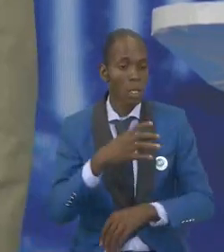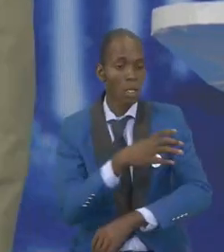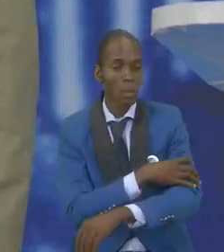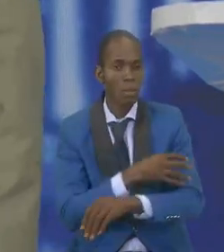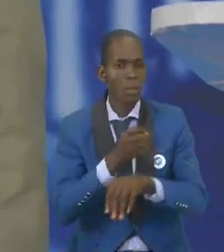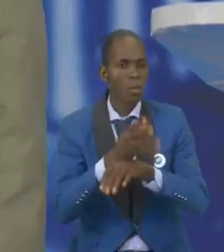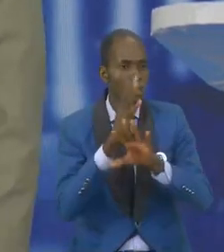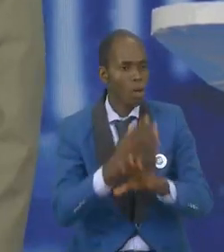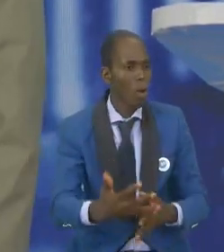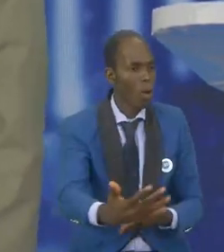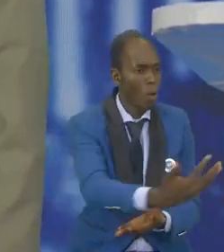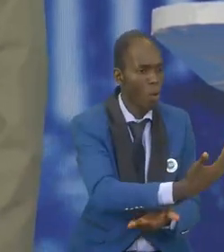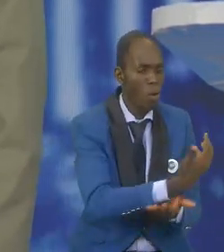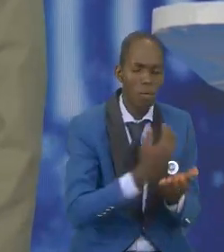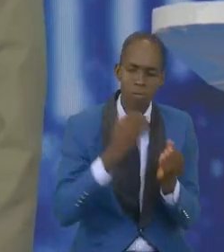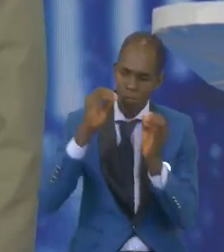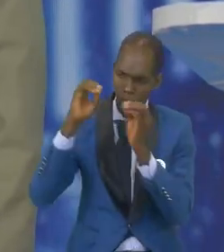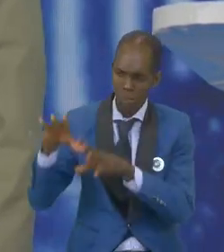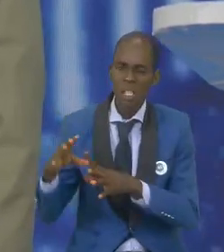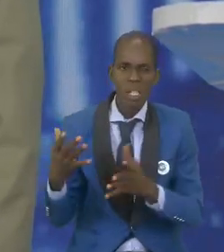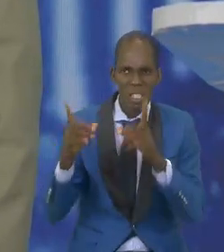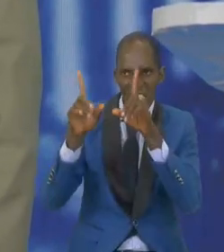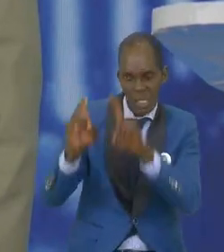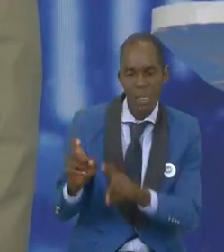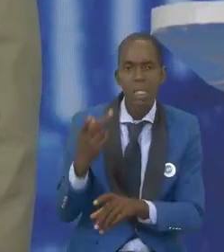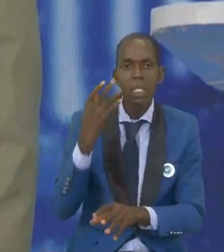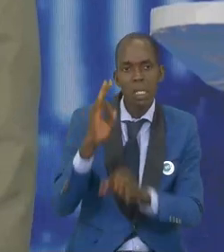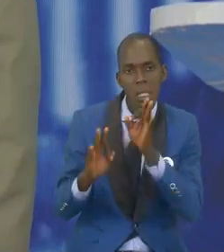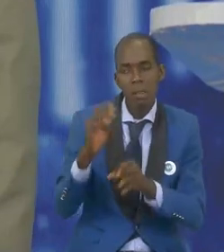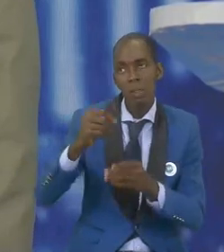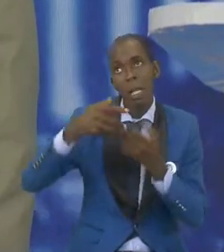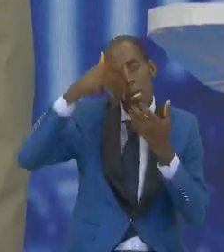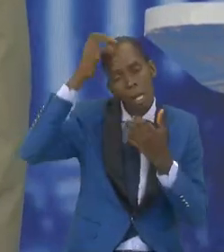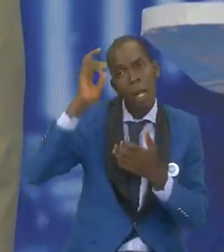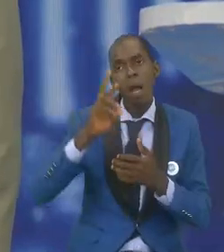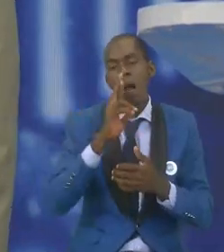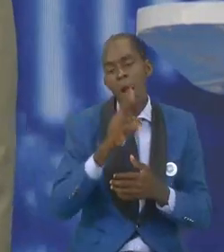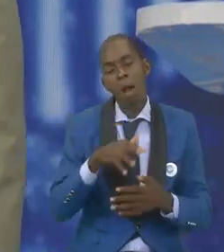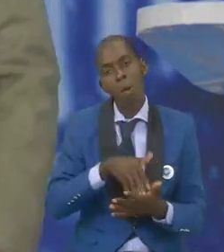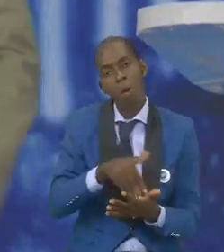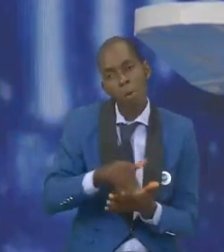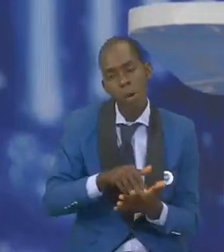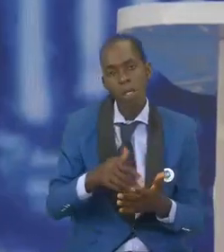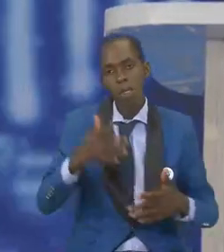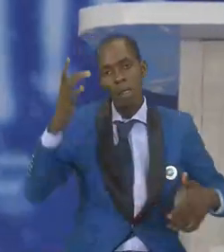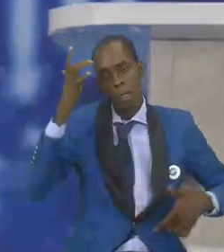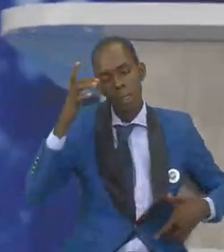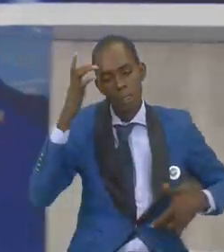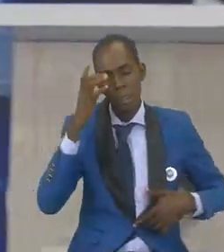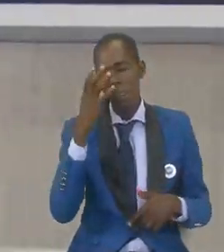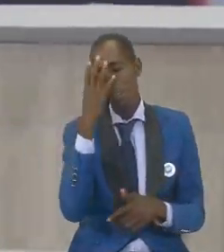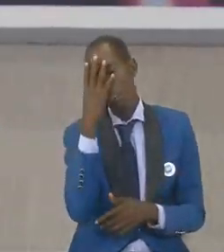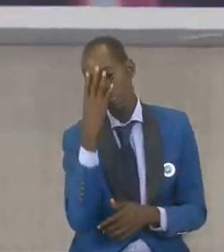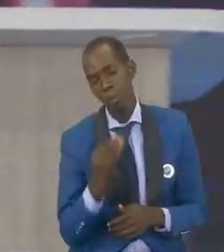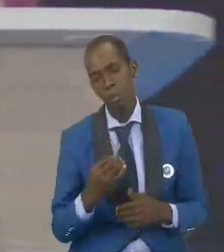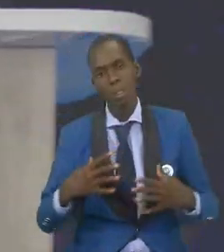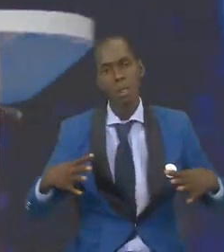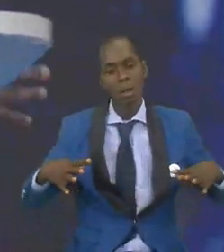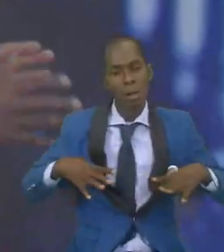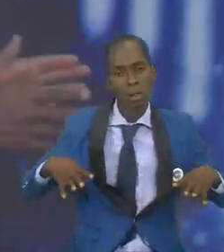conseillé persécuteur je te l'ai dedans sachant vérifions si les lions sont dedans ou pas